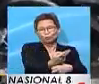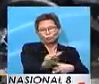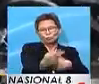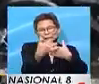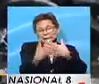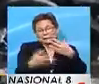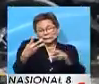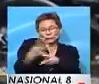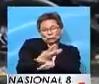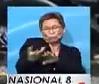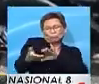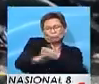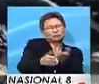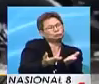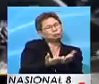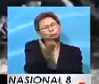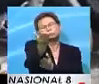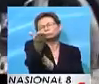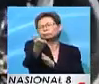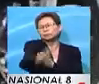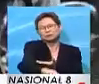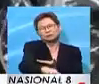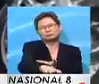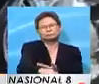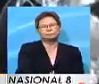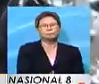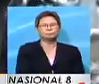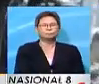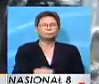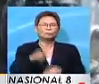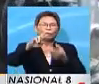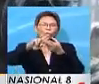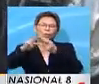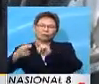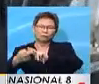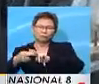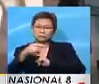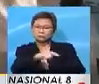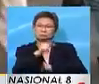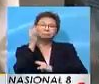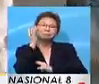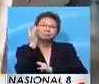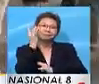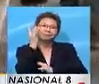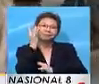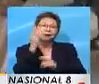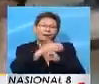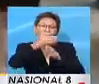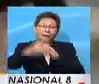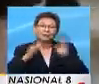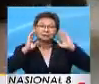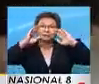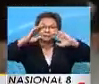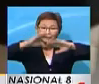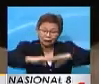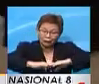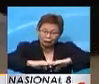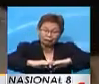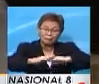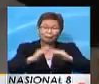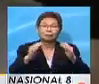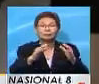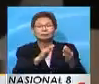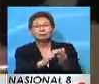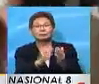Mohamad meninggal dunia di tempat kejadian menurut Rakan mangsa dia tidak menyangka selesai solat tahajud dan mengaji